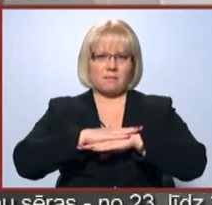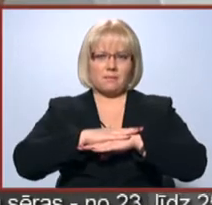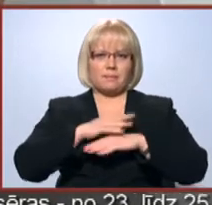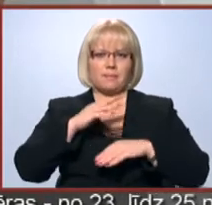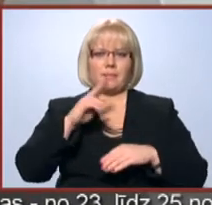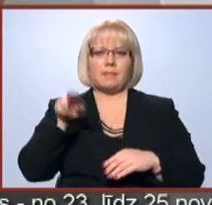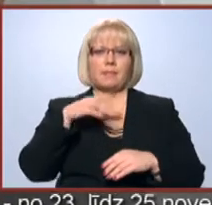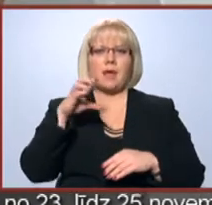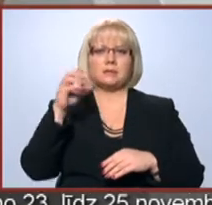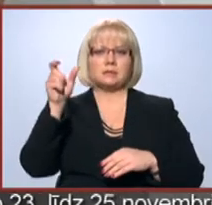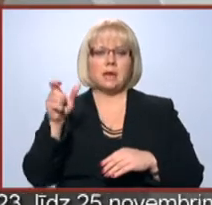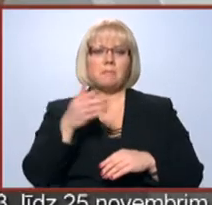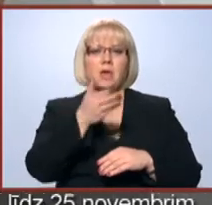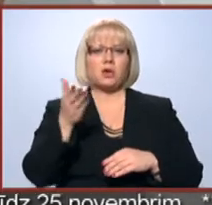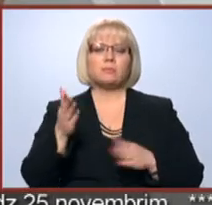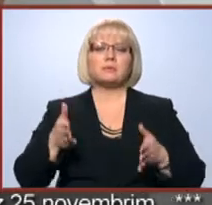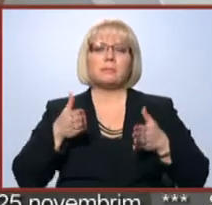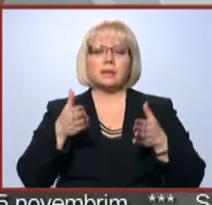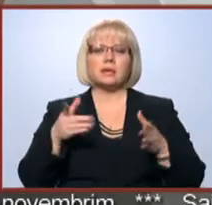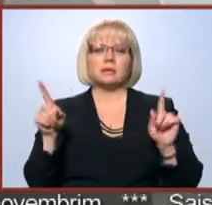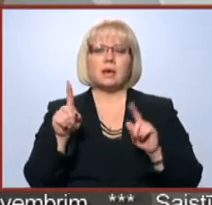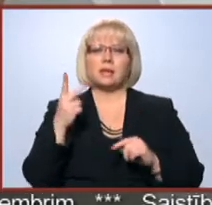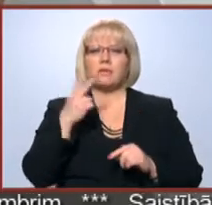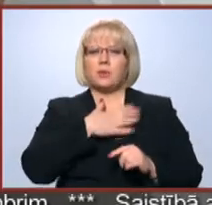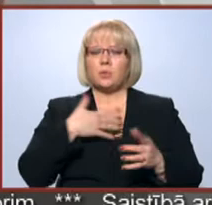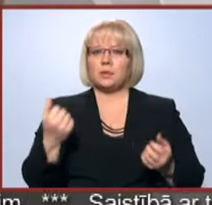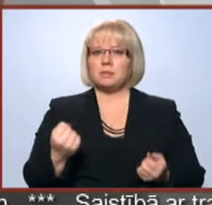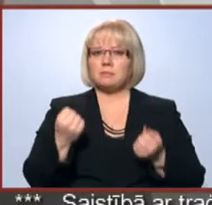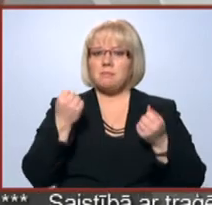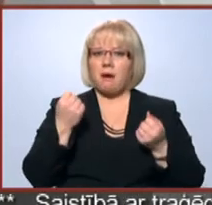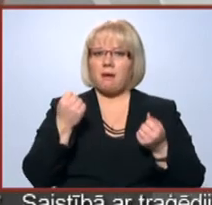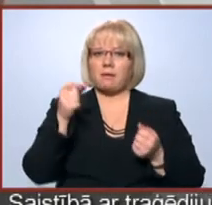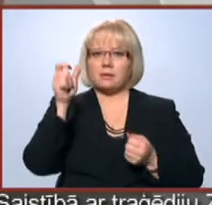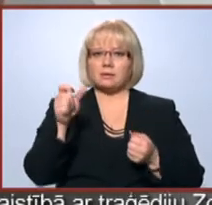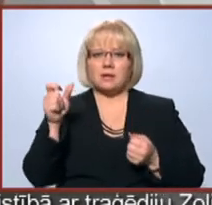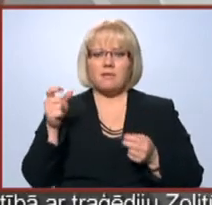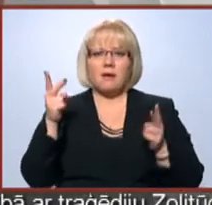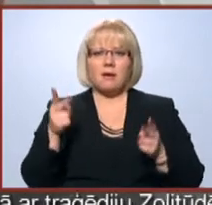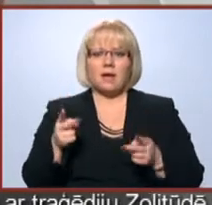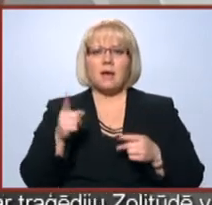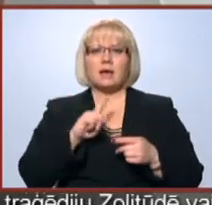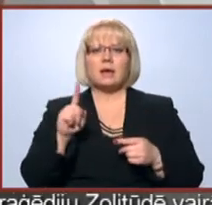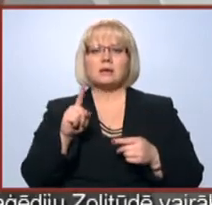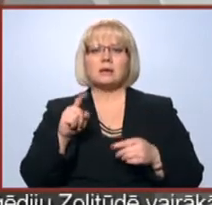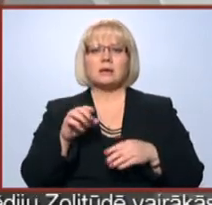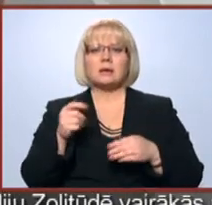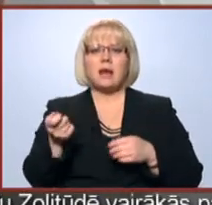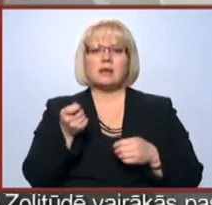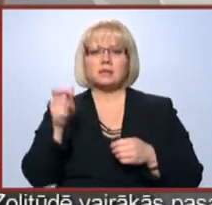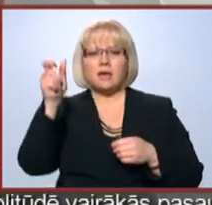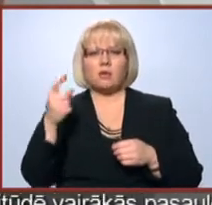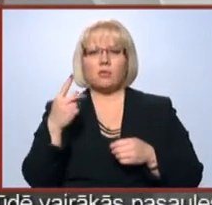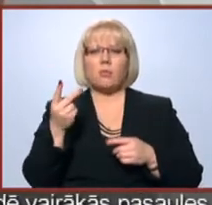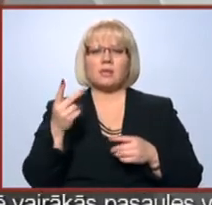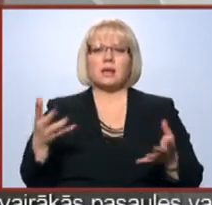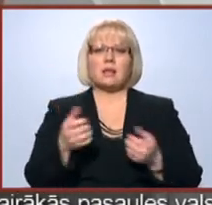Daci, pie jums slimnīcā ir divi ļoti smagi cietuši. Viens ir šis lielveikala Maksim kasieris un otrs ir glābējs. Vai